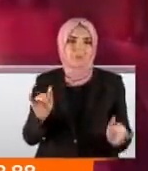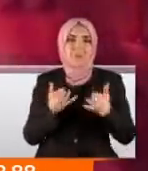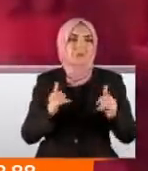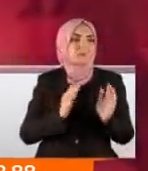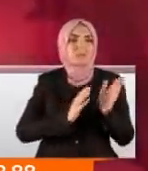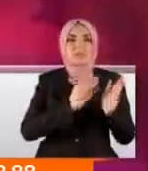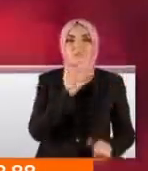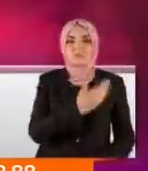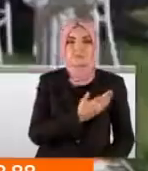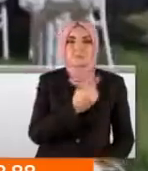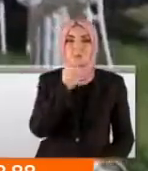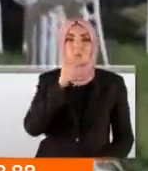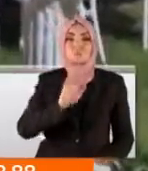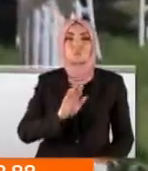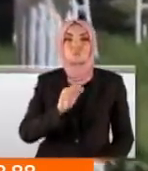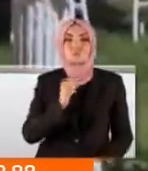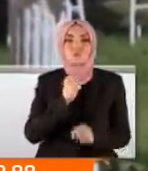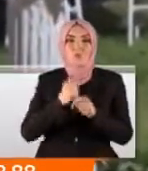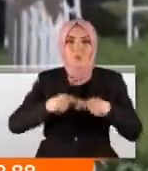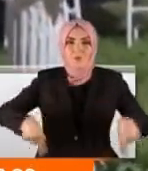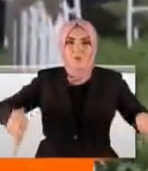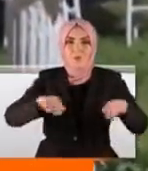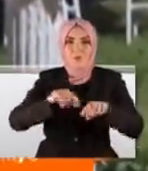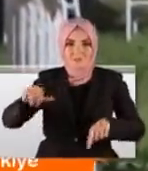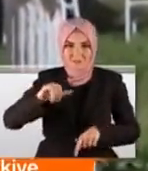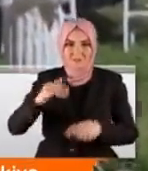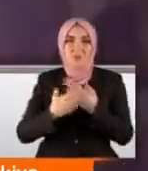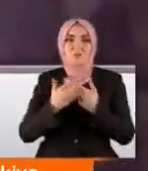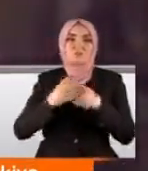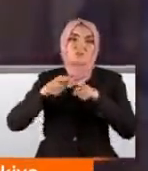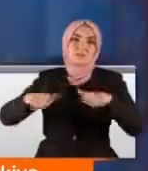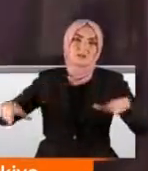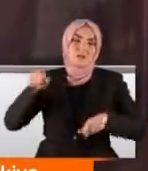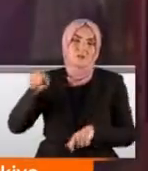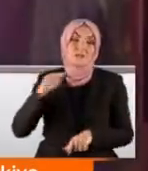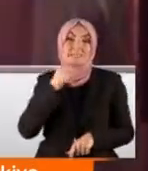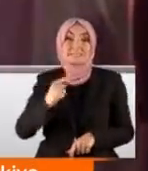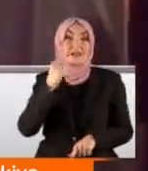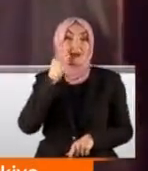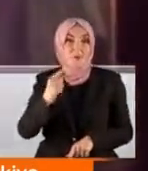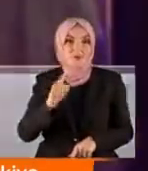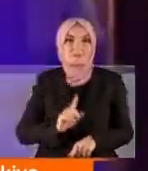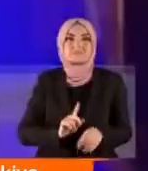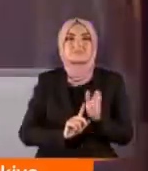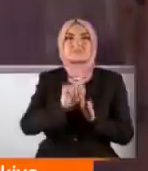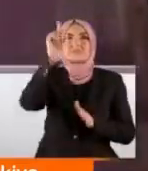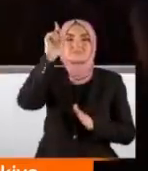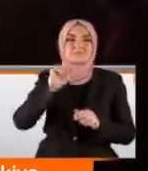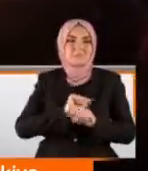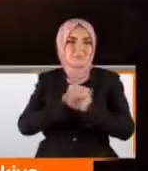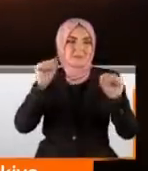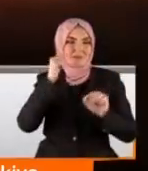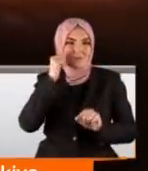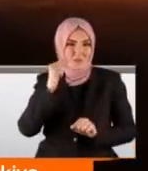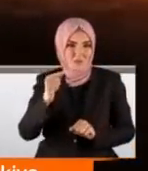Burası Burdur Gölü kenarında bir düğün salonu. İddiaya göre havai fişekten çıkan kıvılcım göl kenarındaki sazlık alanı tutuşturdu